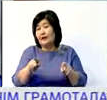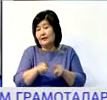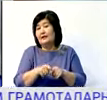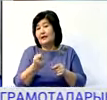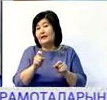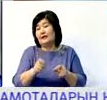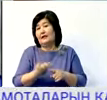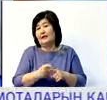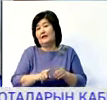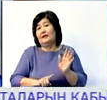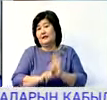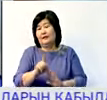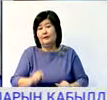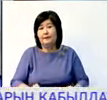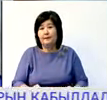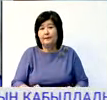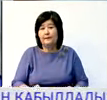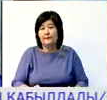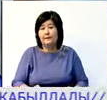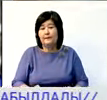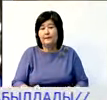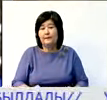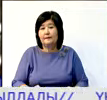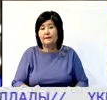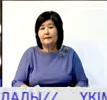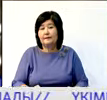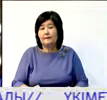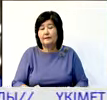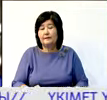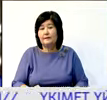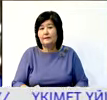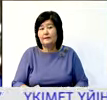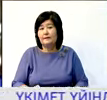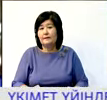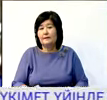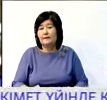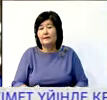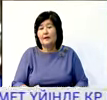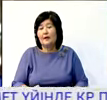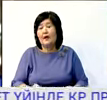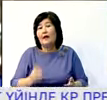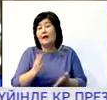задержал с ответом. Прием. Люч на 12. Люч на 12. Есть